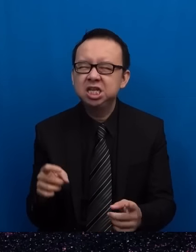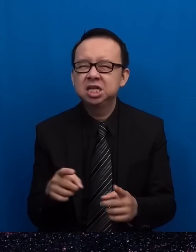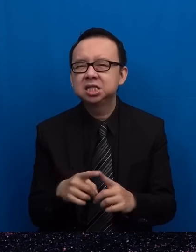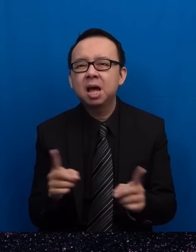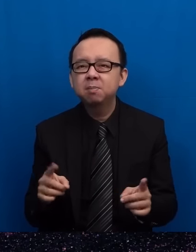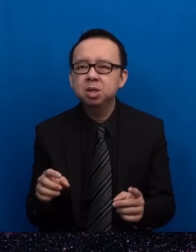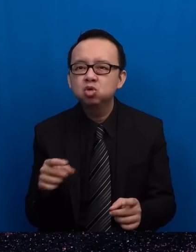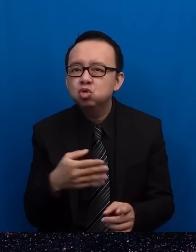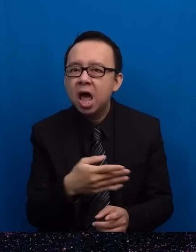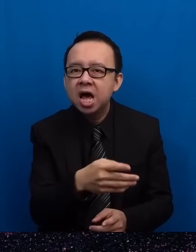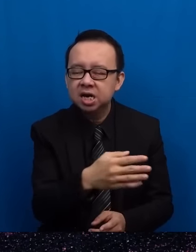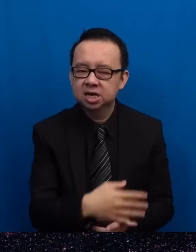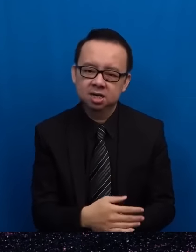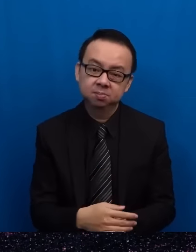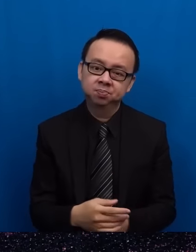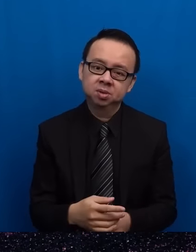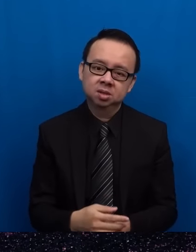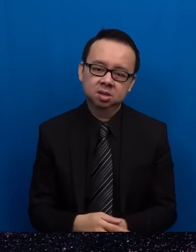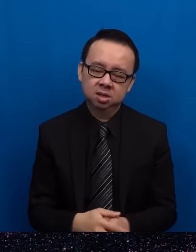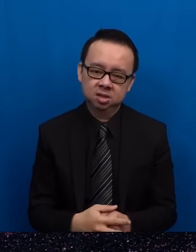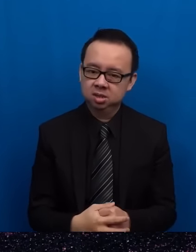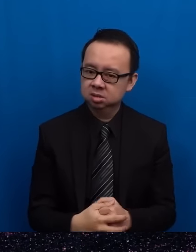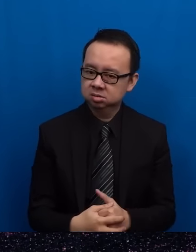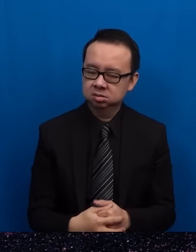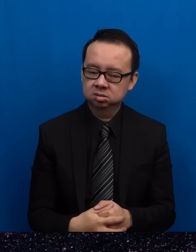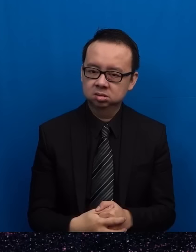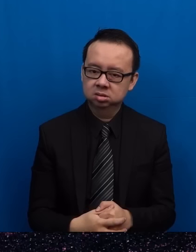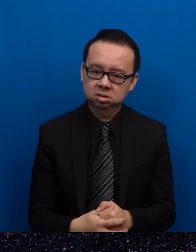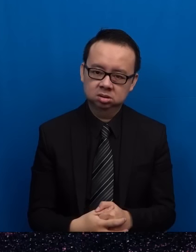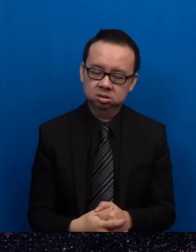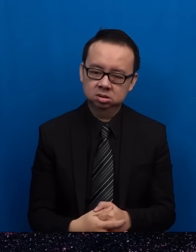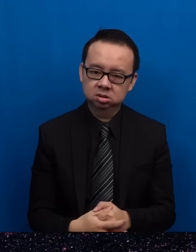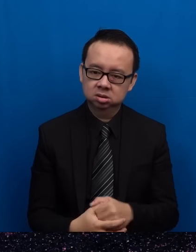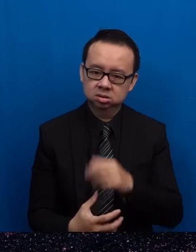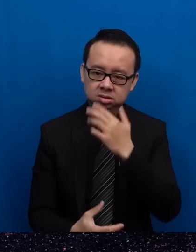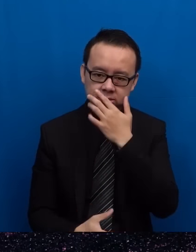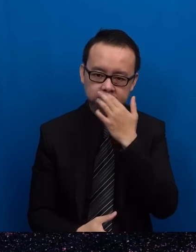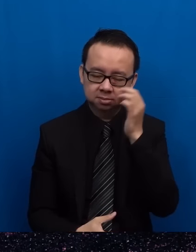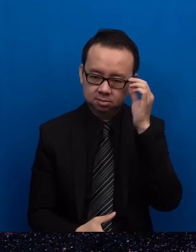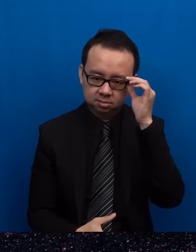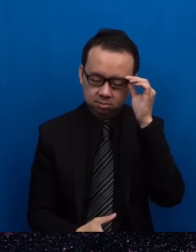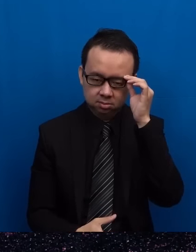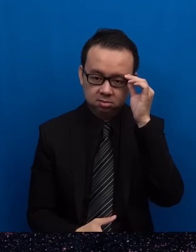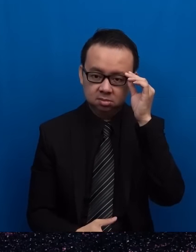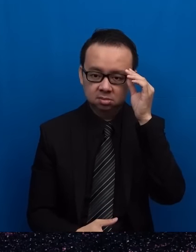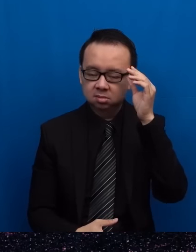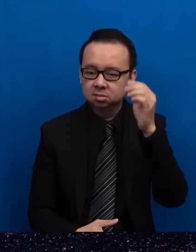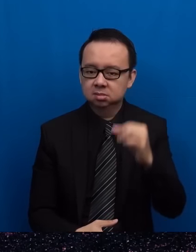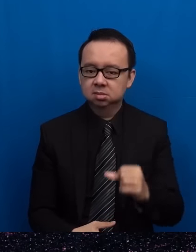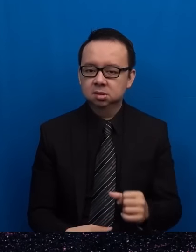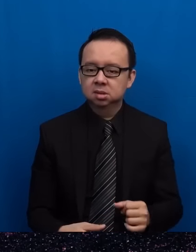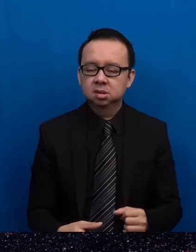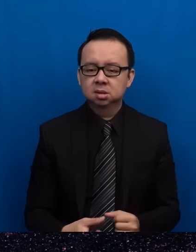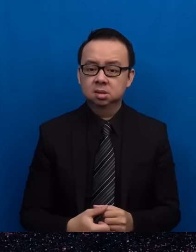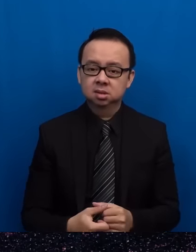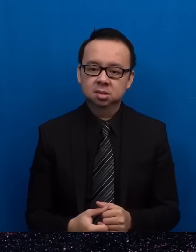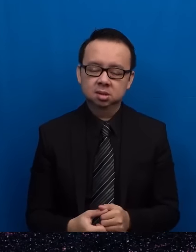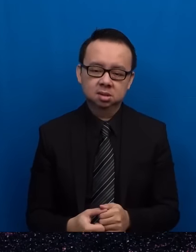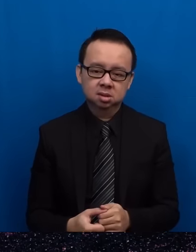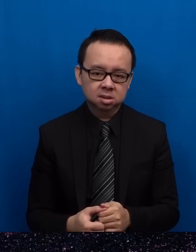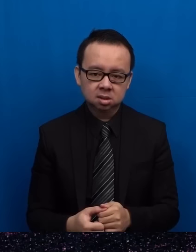Itu ular. Itu akan membahayakan keluargamu yang Anda minta itu. Jadi